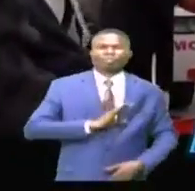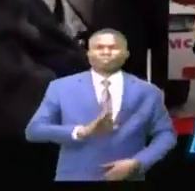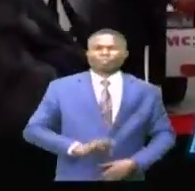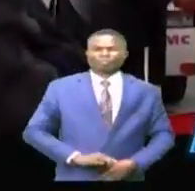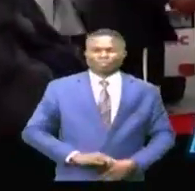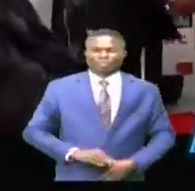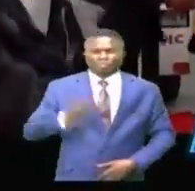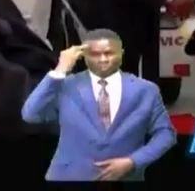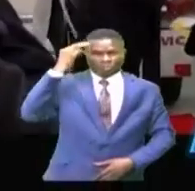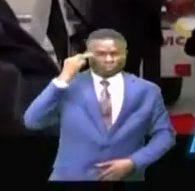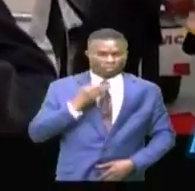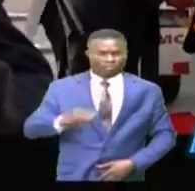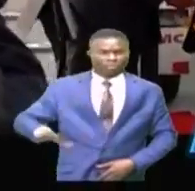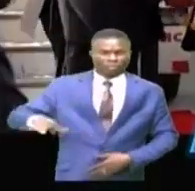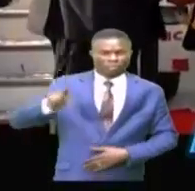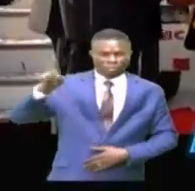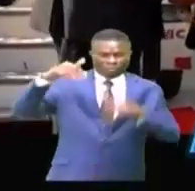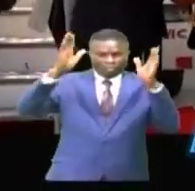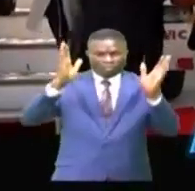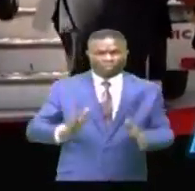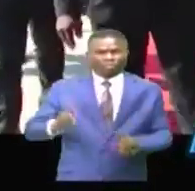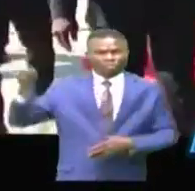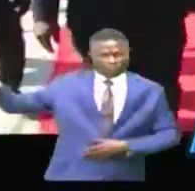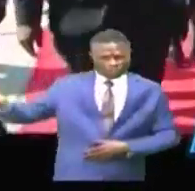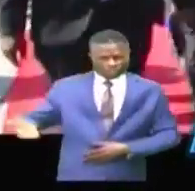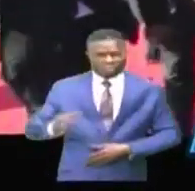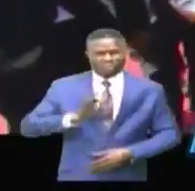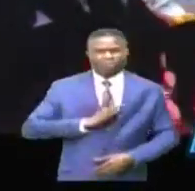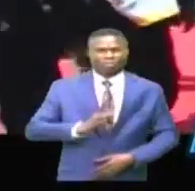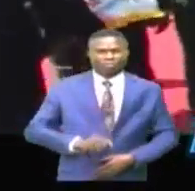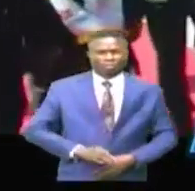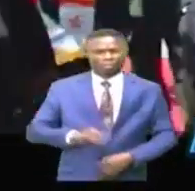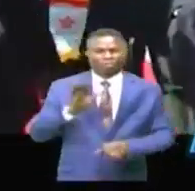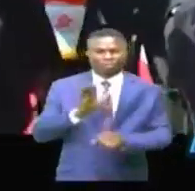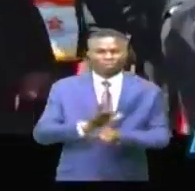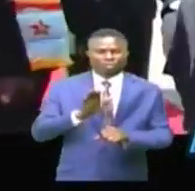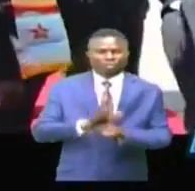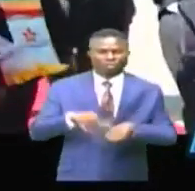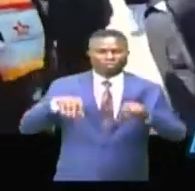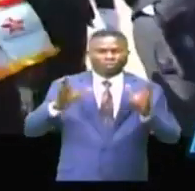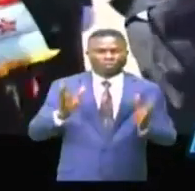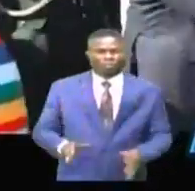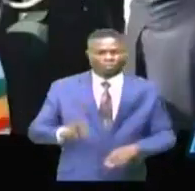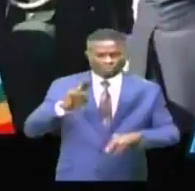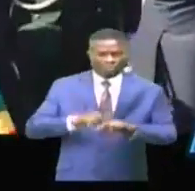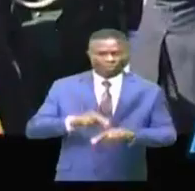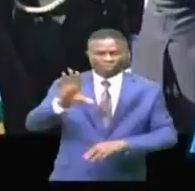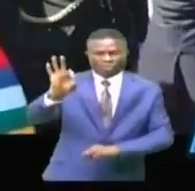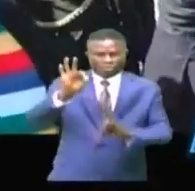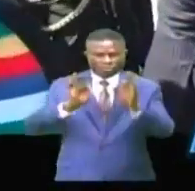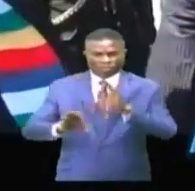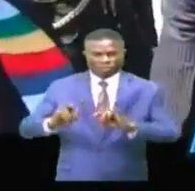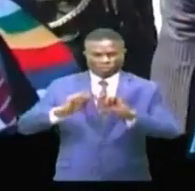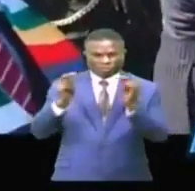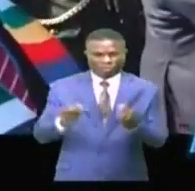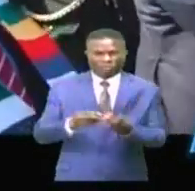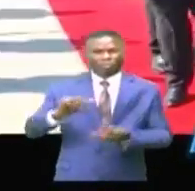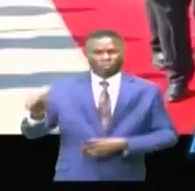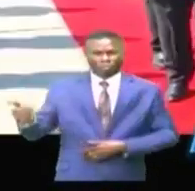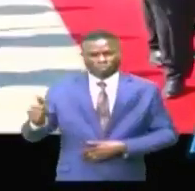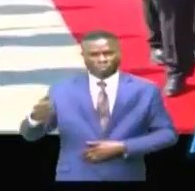le ministre zimbabween des Affaires étrangères et une frange des Congolais sélectionnés parmi des milliers d'autres